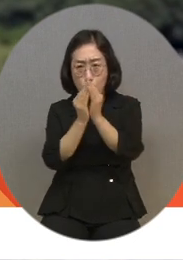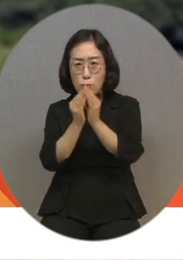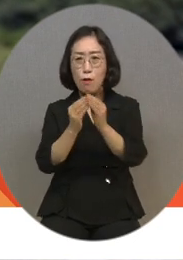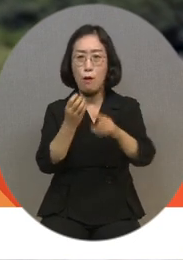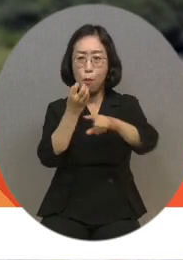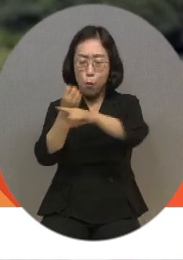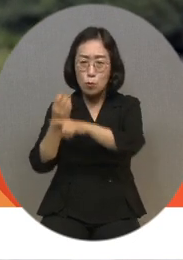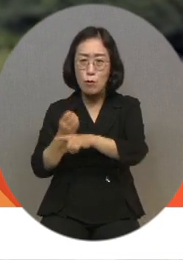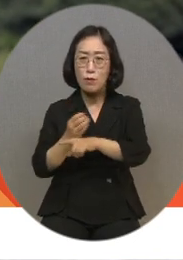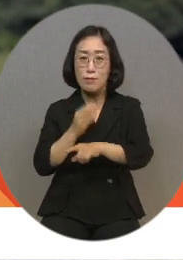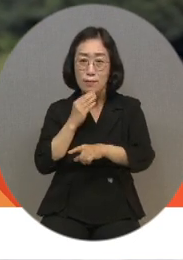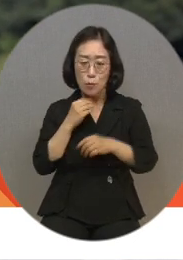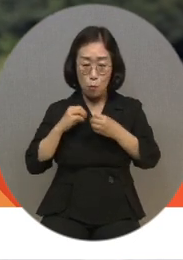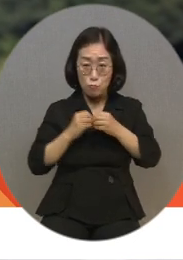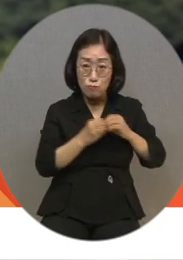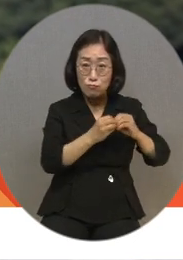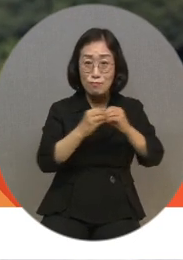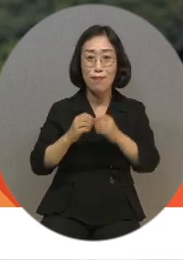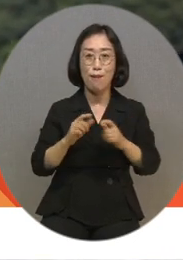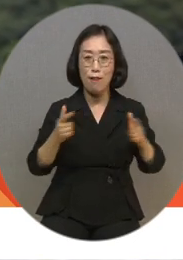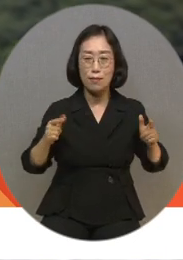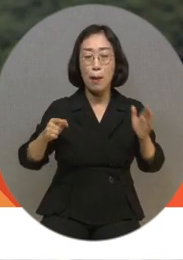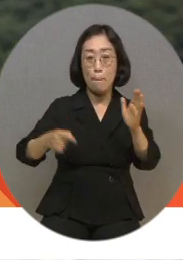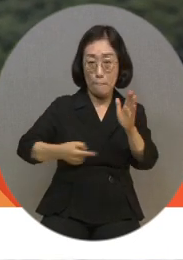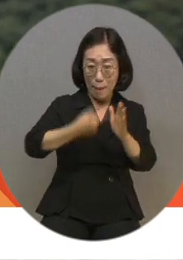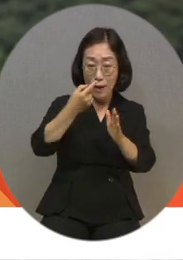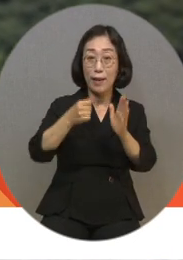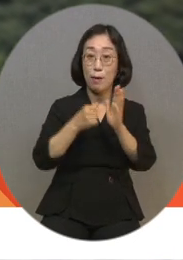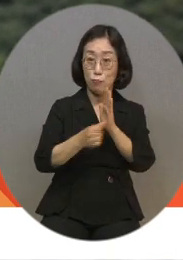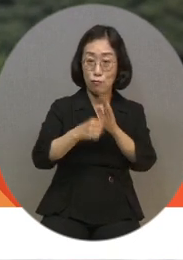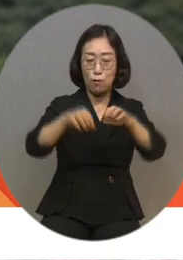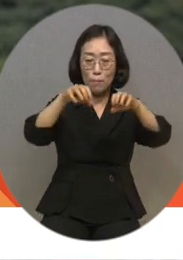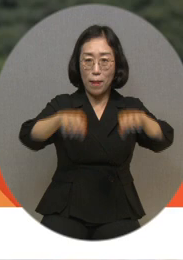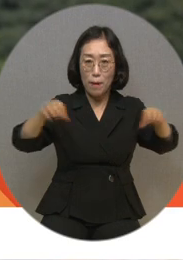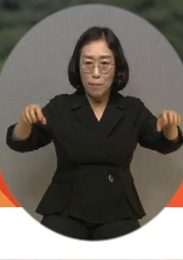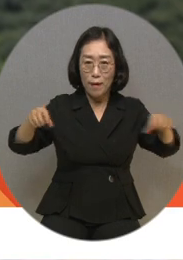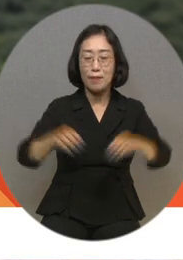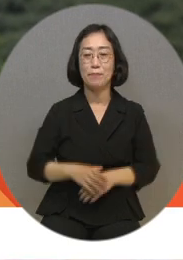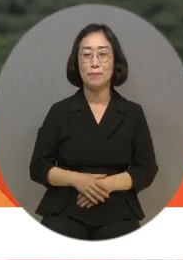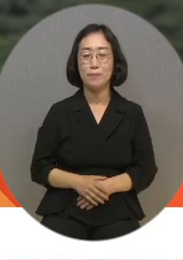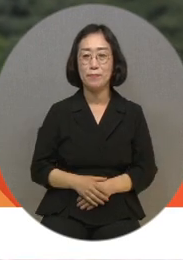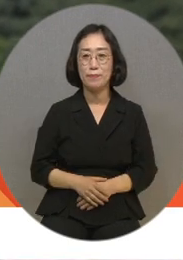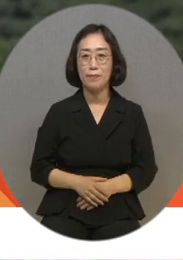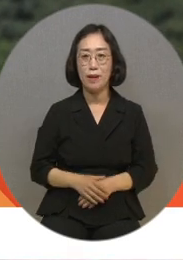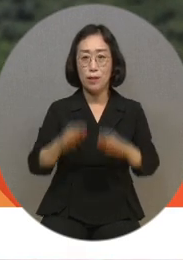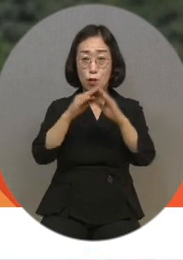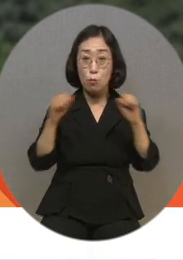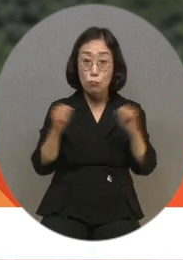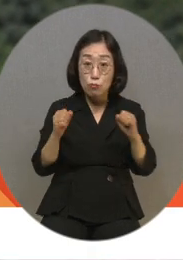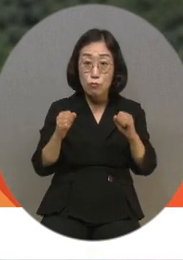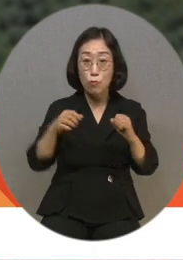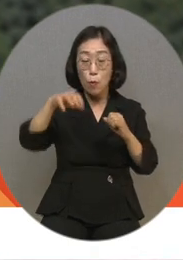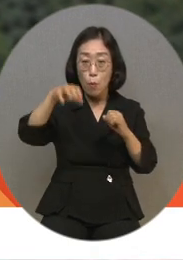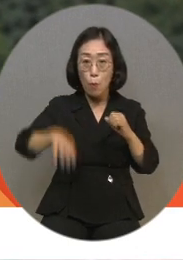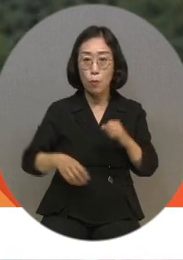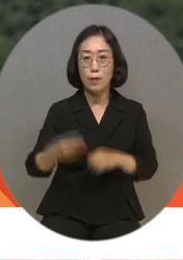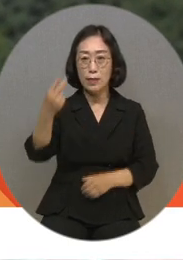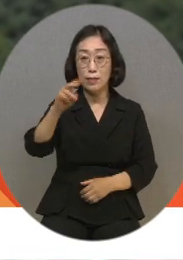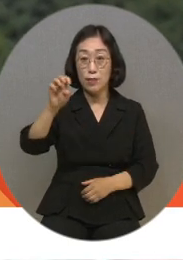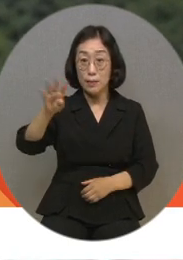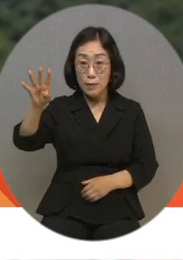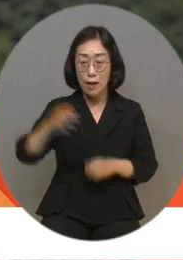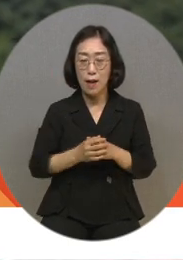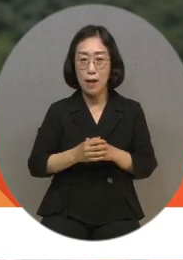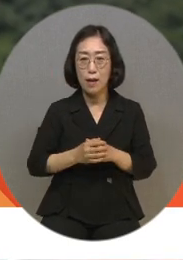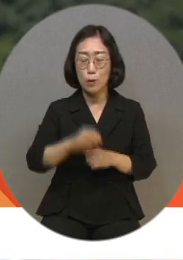원석 장신구까지 개점을 전시할 예정입니다 전북 특별 자치도는 2024 우수